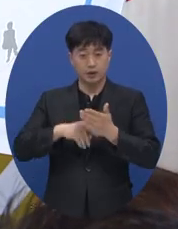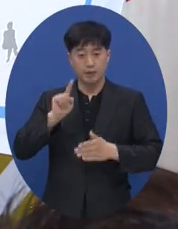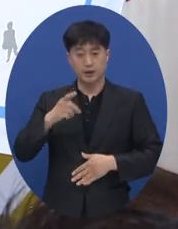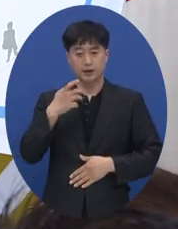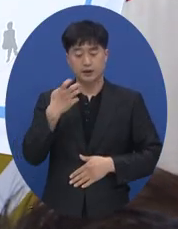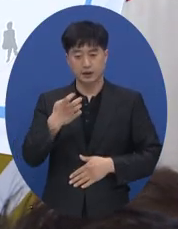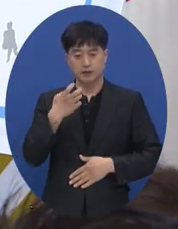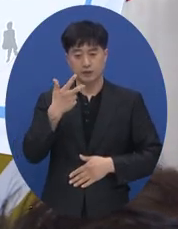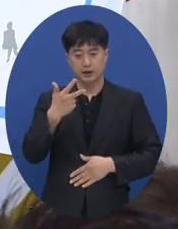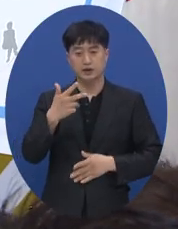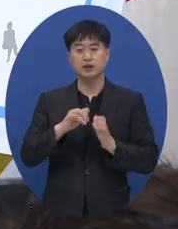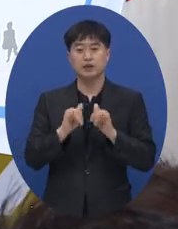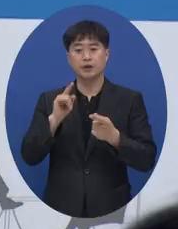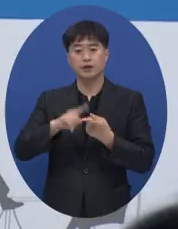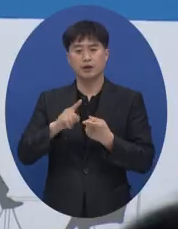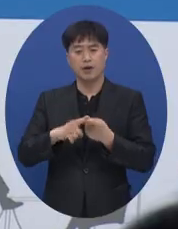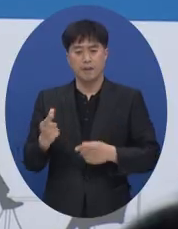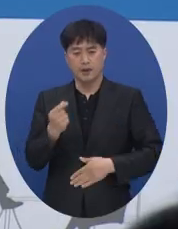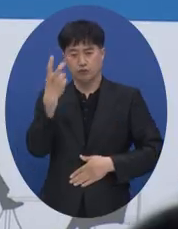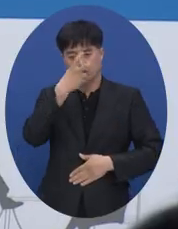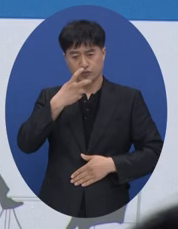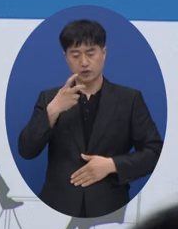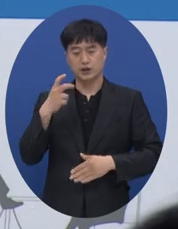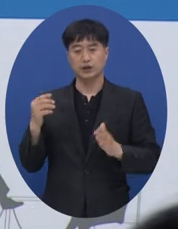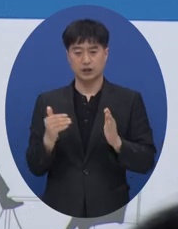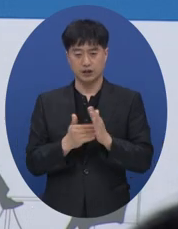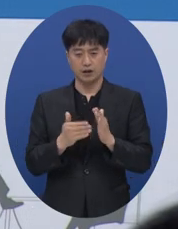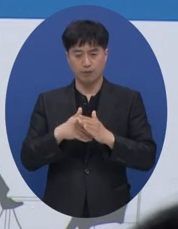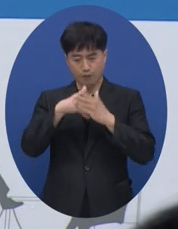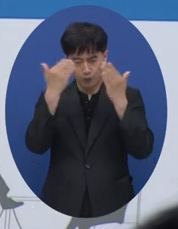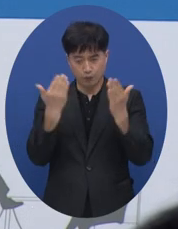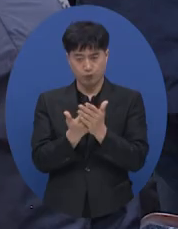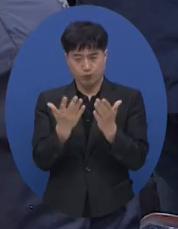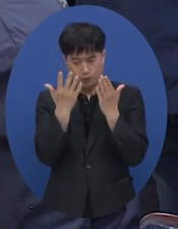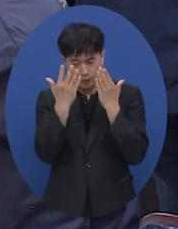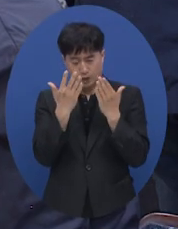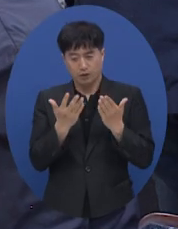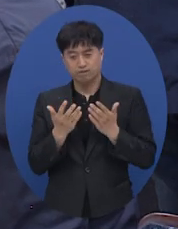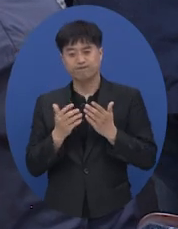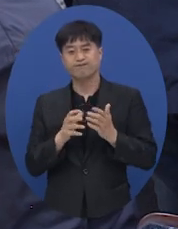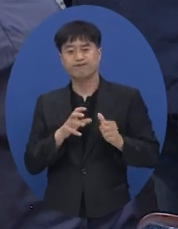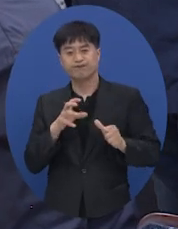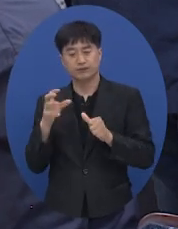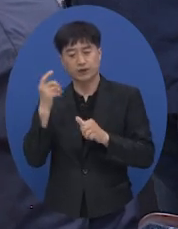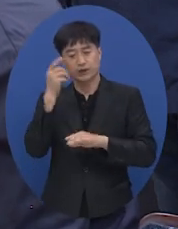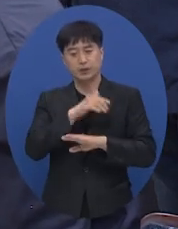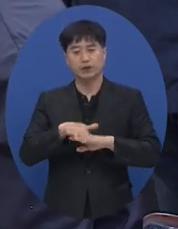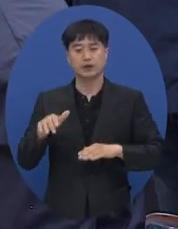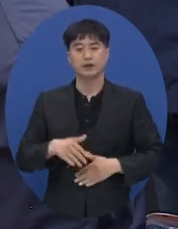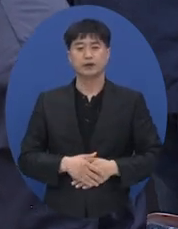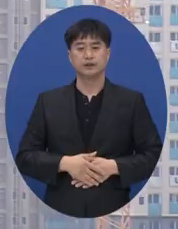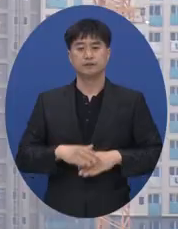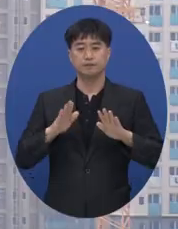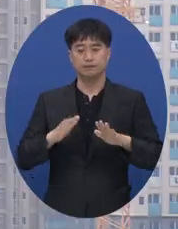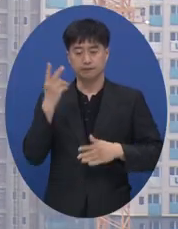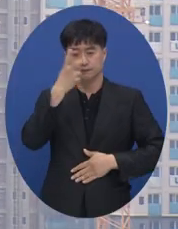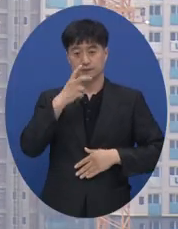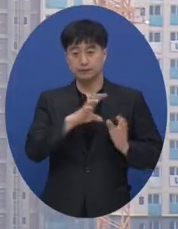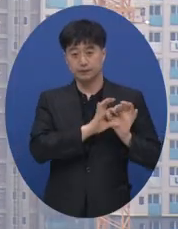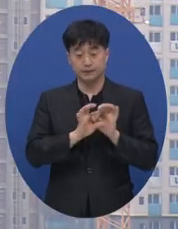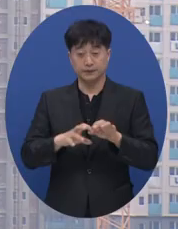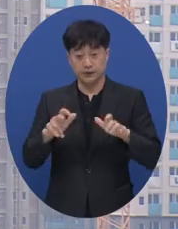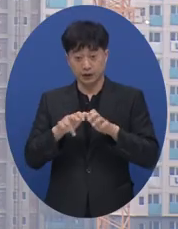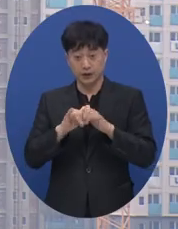147명 에 대해서도 조속히 수사를 마무리해 모두 검찰에 송치할 방침 입니다 또 이번 수사의 여